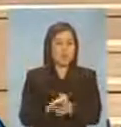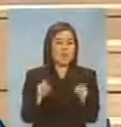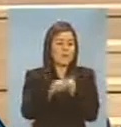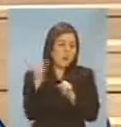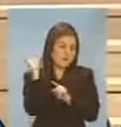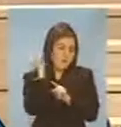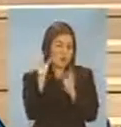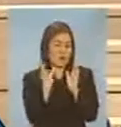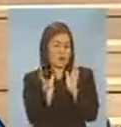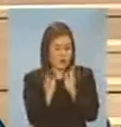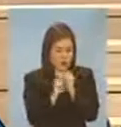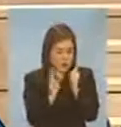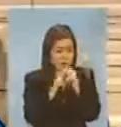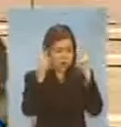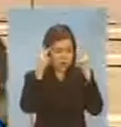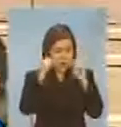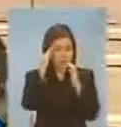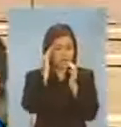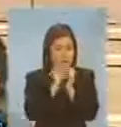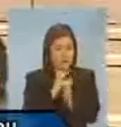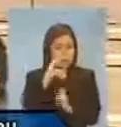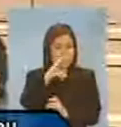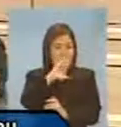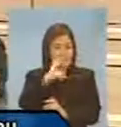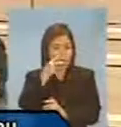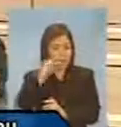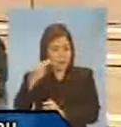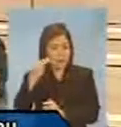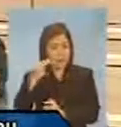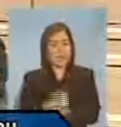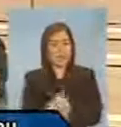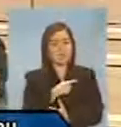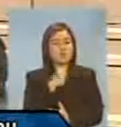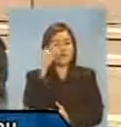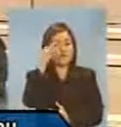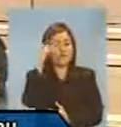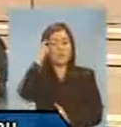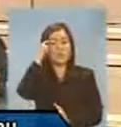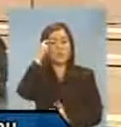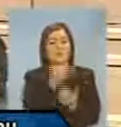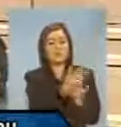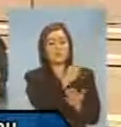องนายกเฉลิมท่านรองนายกเฉลิมแต่ไปรู้อะไรเรื่องกู้เงินท่านชอบของฟรี